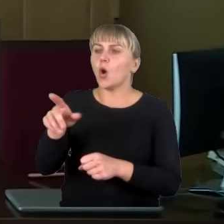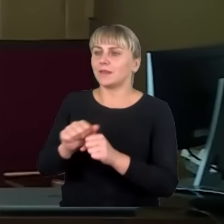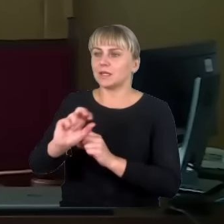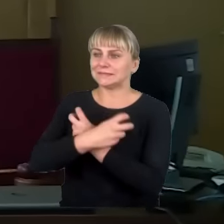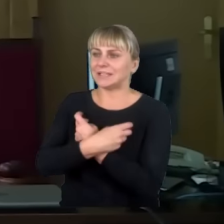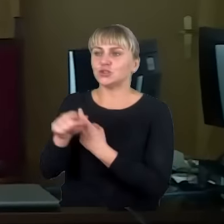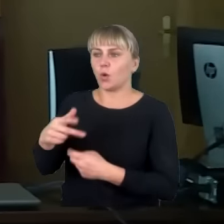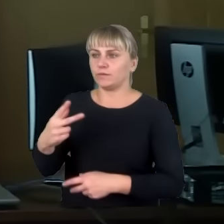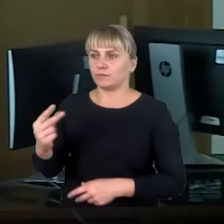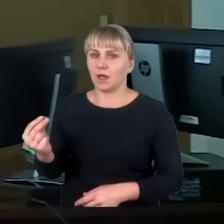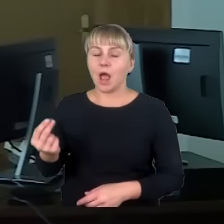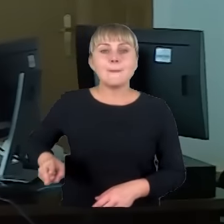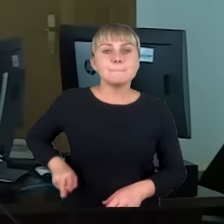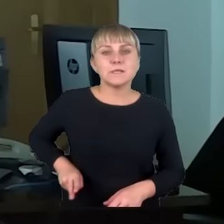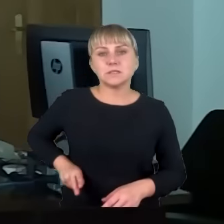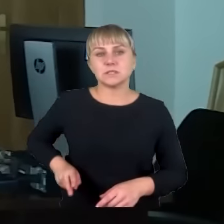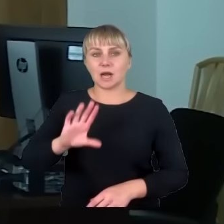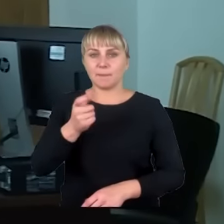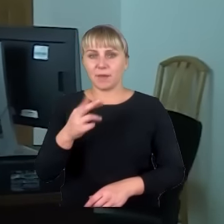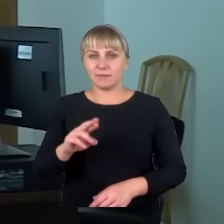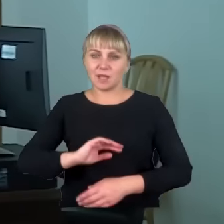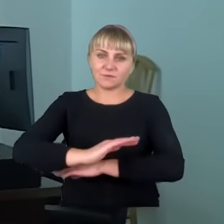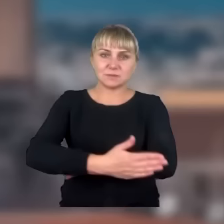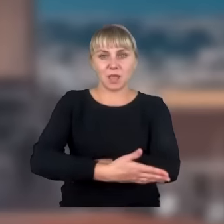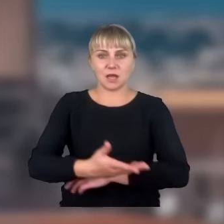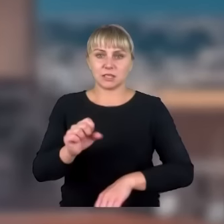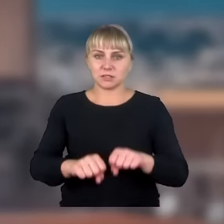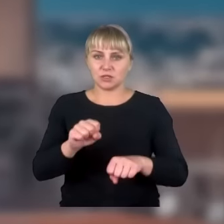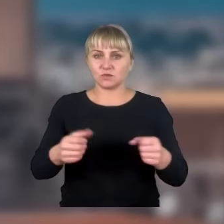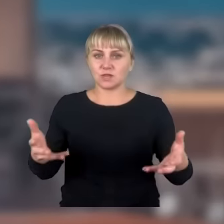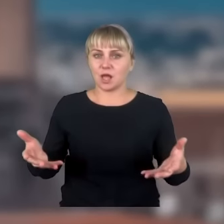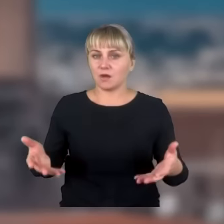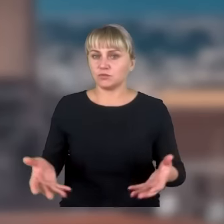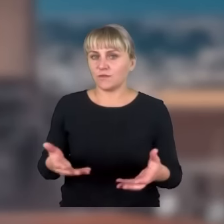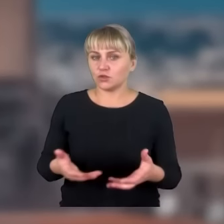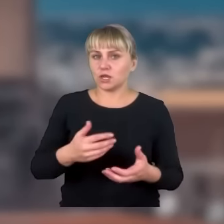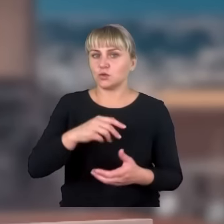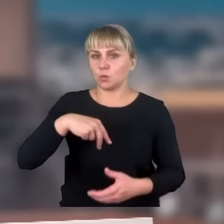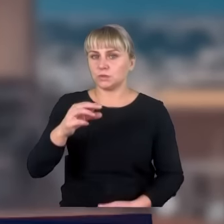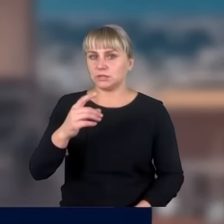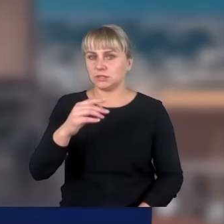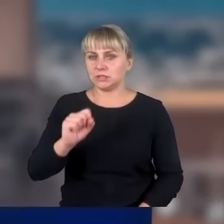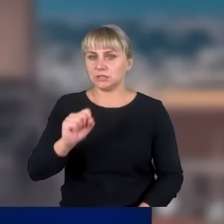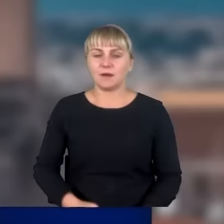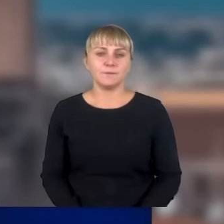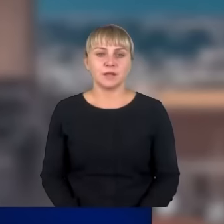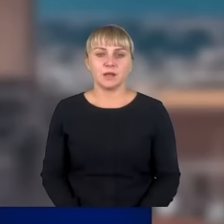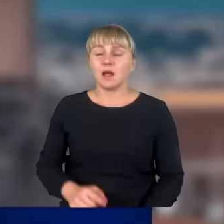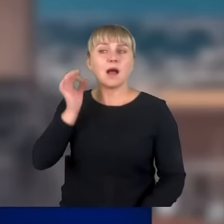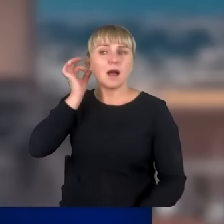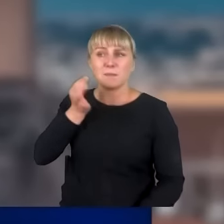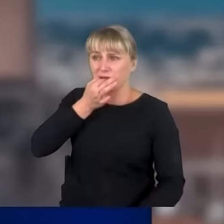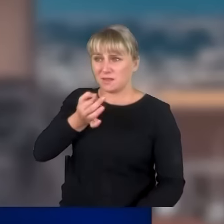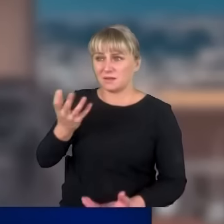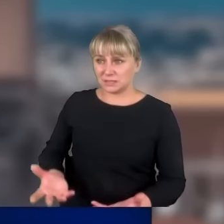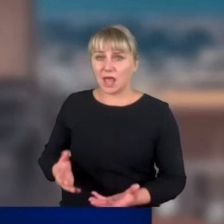ministra Bodnara wspiera upolitycznione sędziowskie Stowarzyszenie Justitia. Chciałaby pani, żeby panią sądził, w pani sprawie